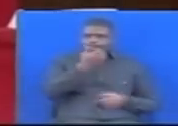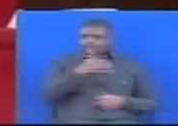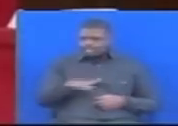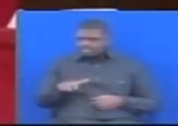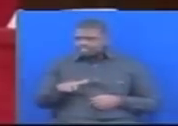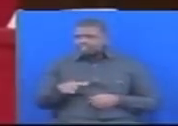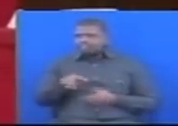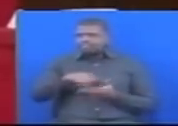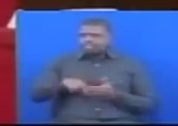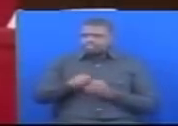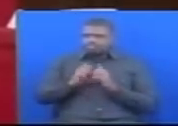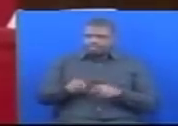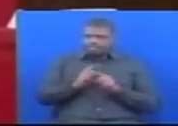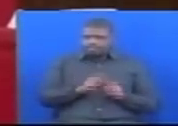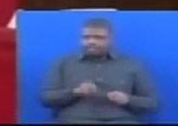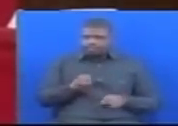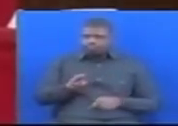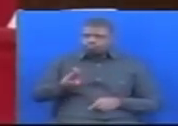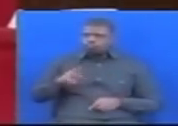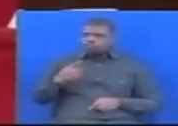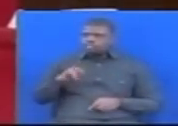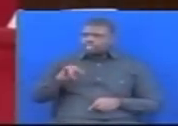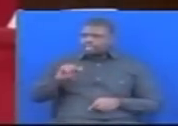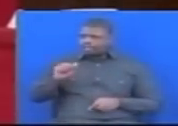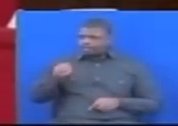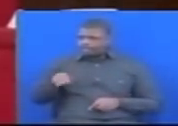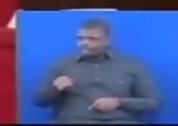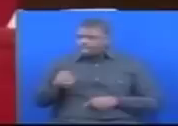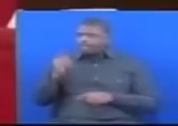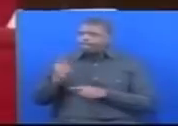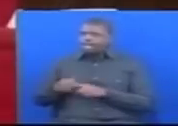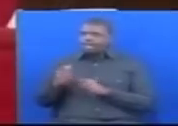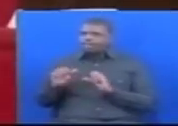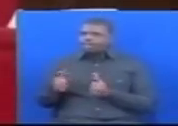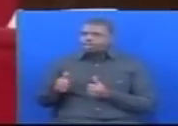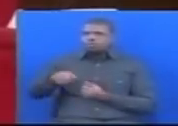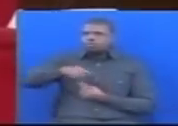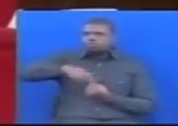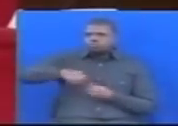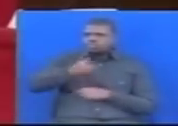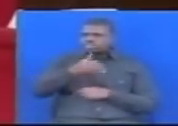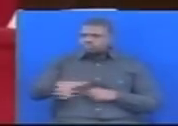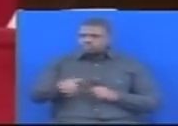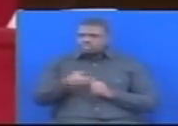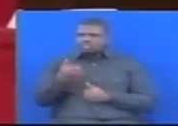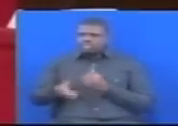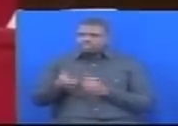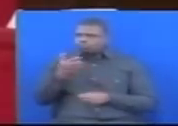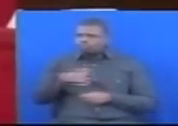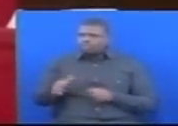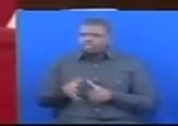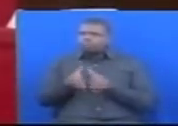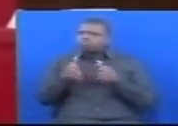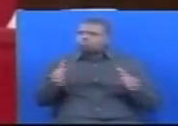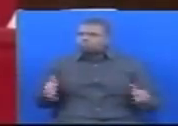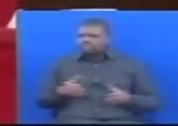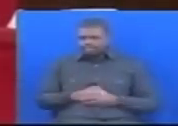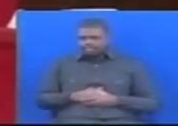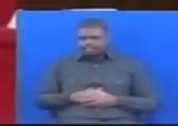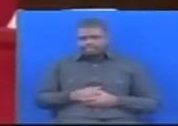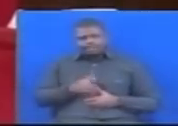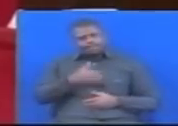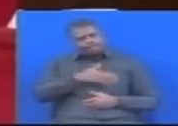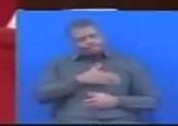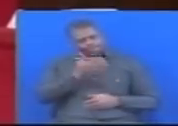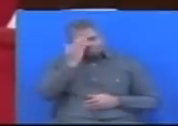na Bungango Kiabakari Butiama, mkoa wa Mara bado unazungukwa na ziwa lakini changamoto ya maji ni kubwa sana.